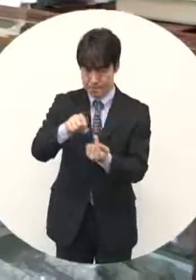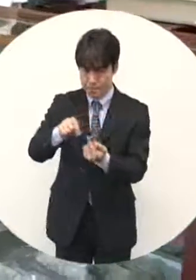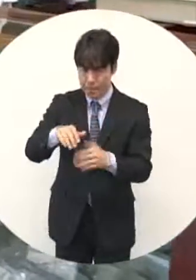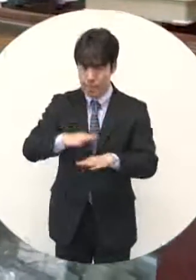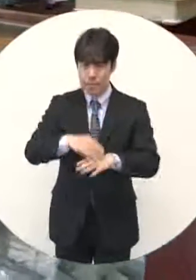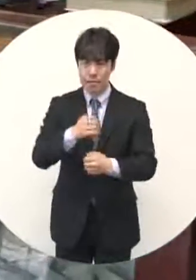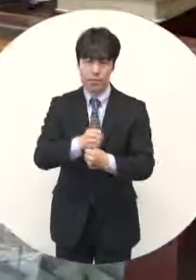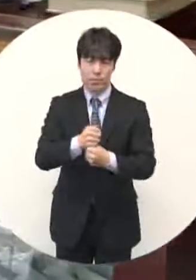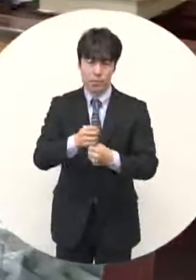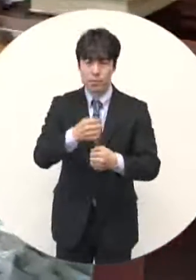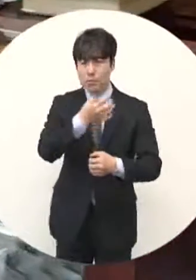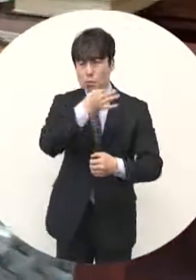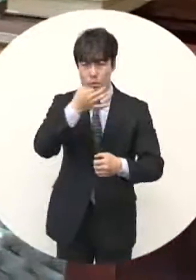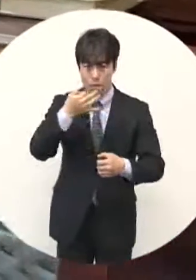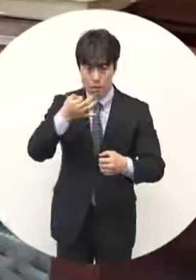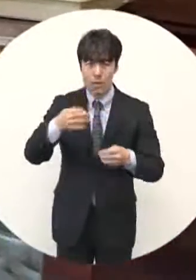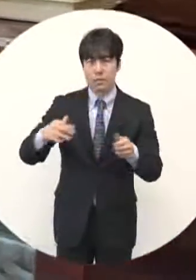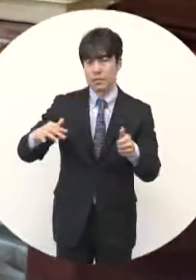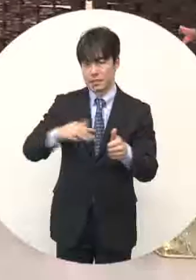が人気です。